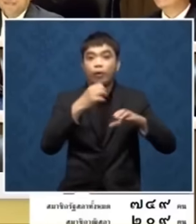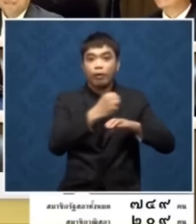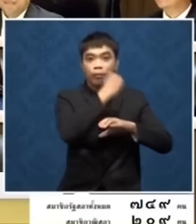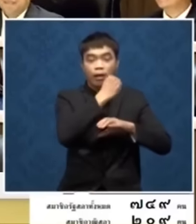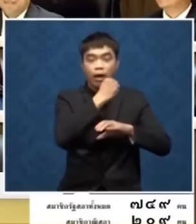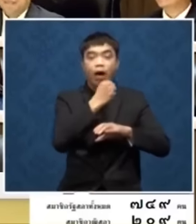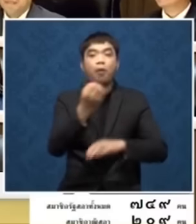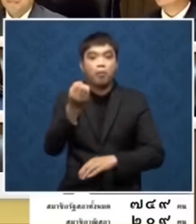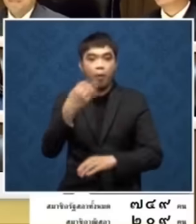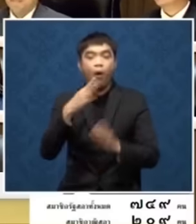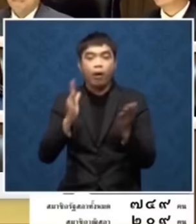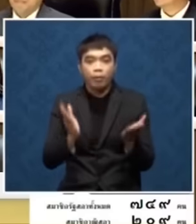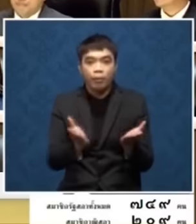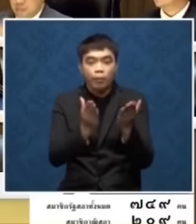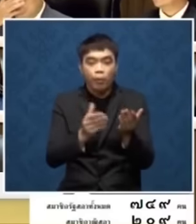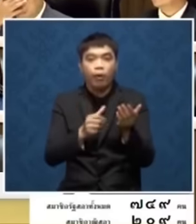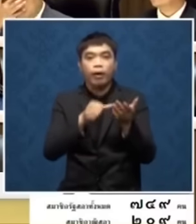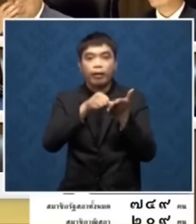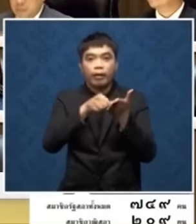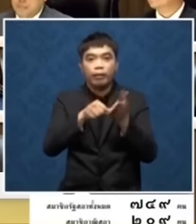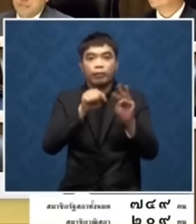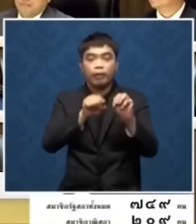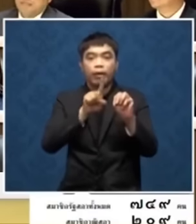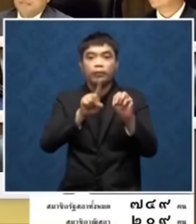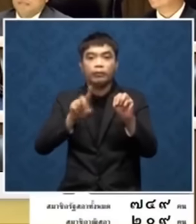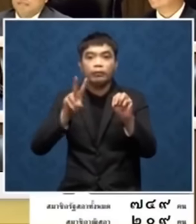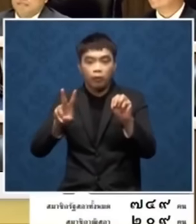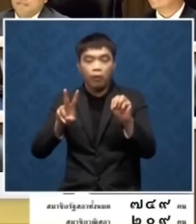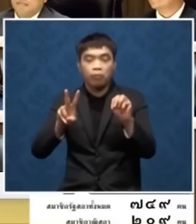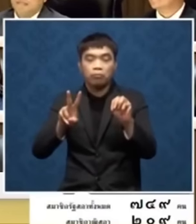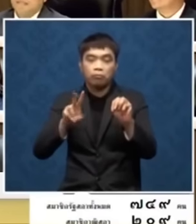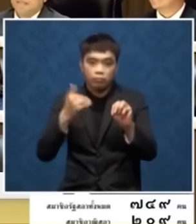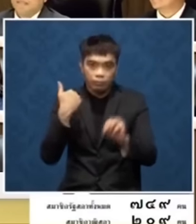ผลักดันเดินหน้าแก้ไขมาตรา112อย่างเคร่งครัด